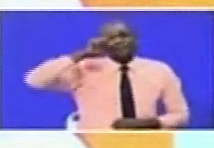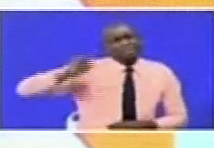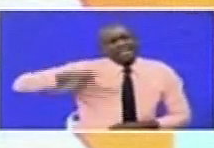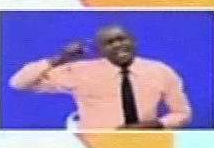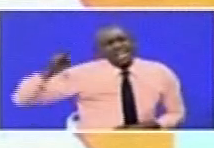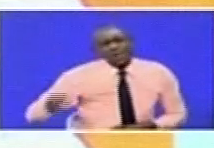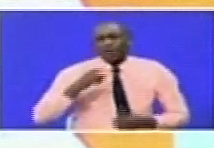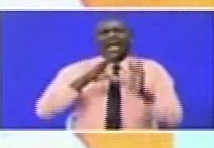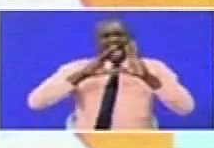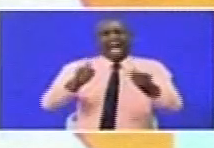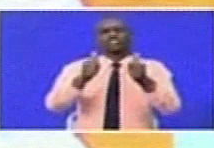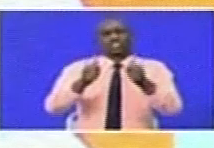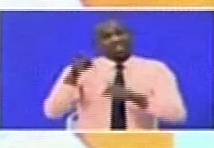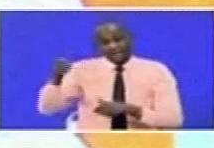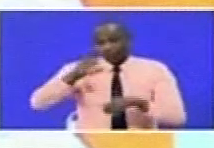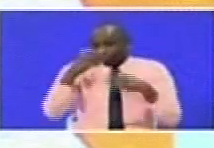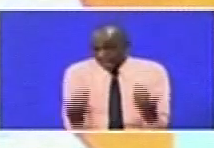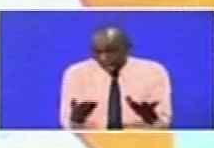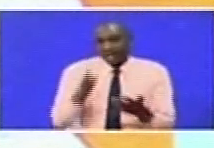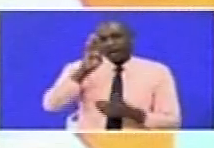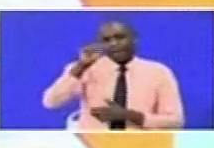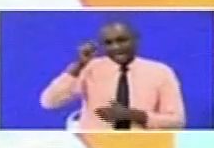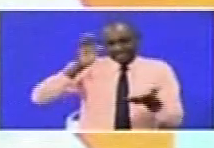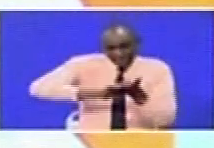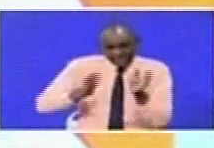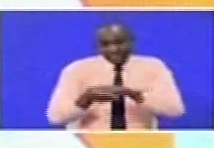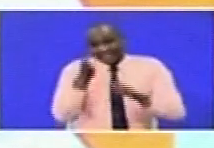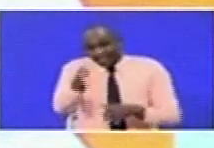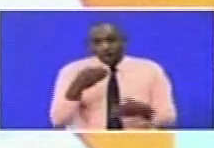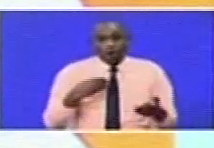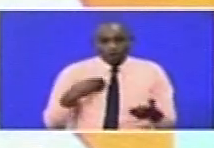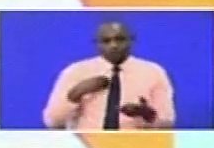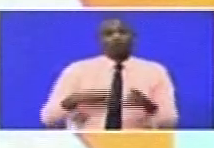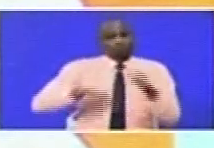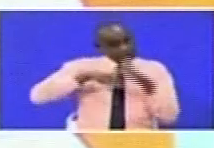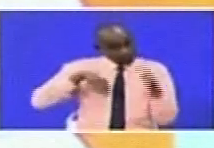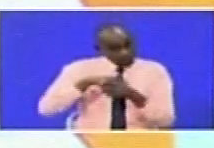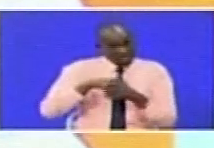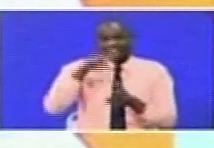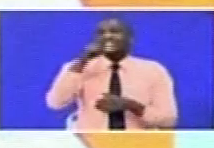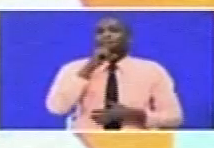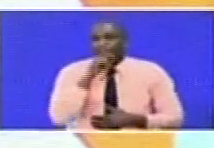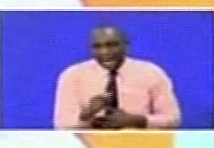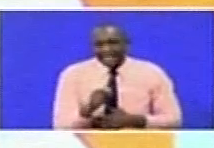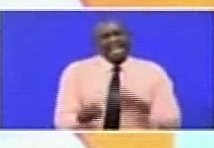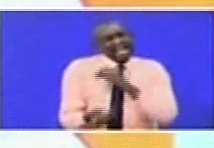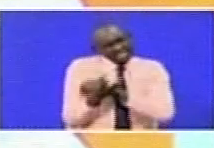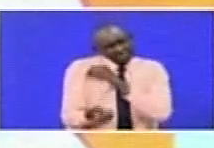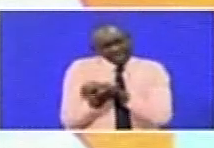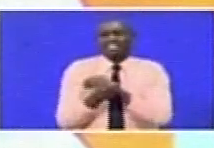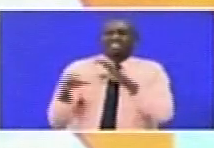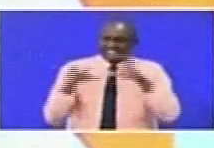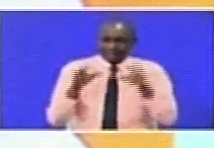pesa taslimu alizozipata kwa kucheza mchezo wa bahati nasibu wa kandanda. Hata hivyo, Joseph amesimulia masaibu yake